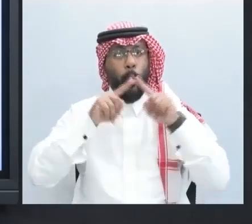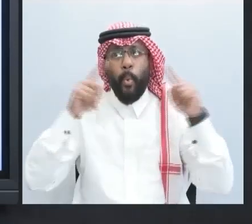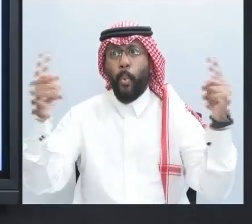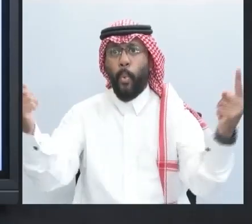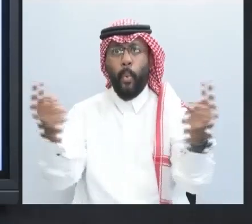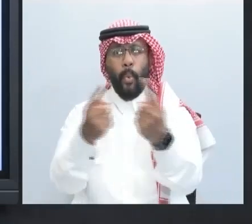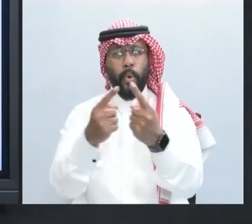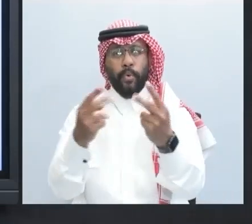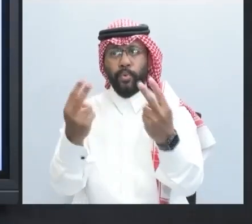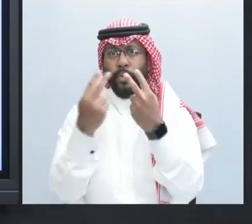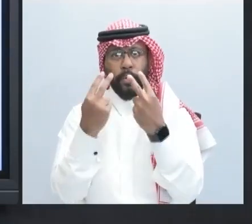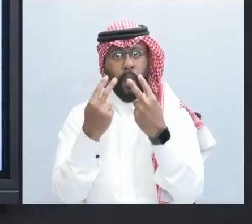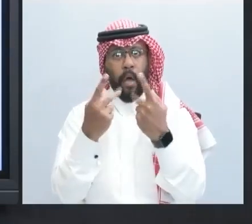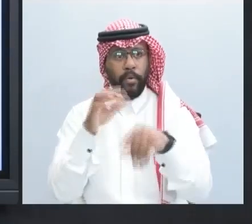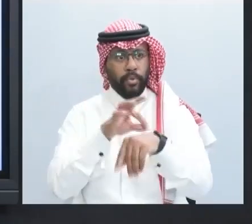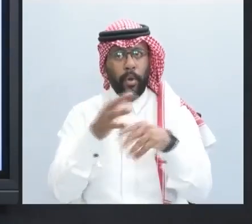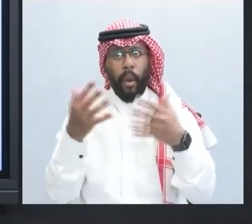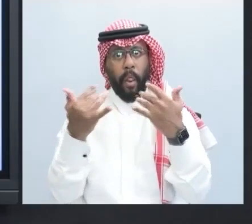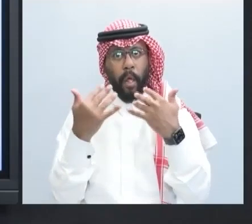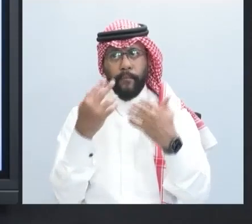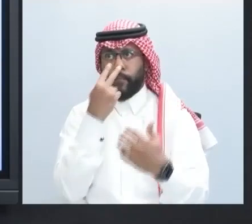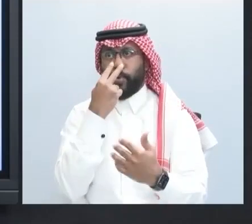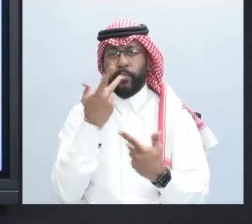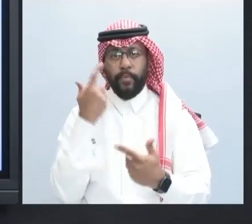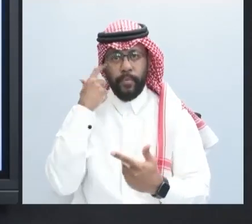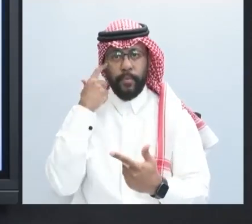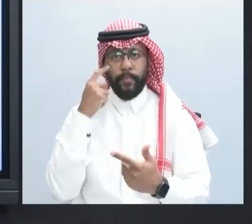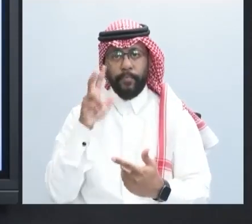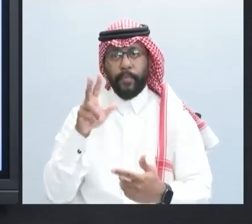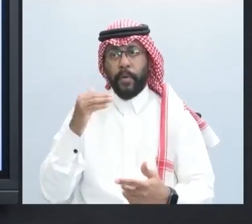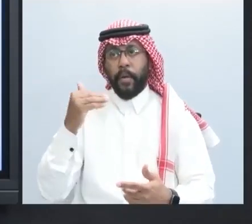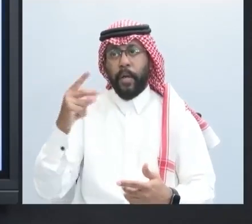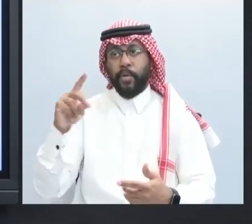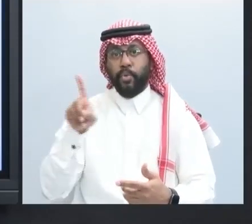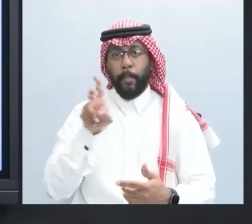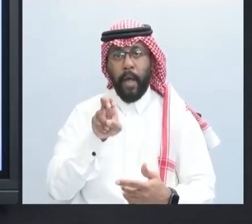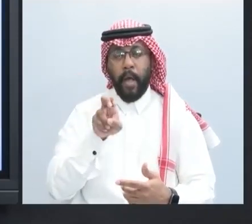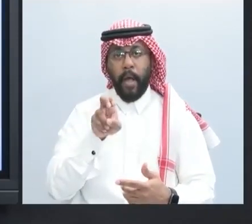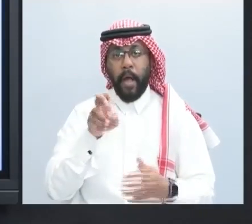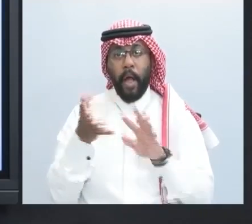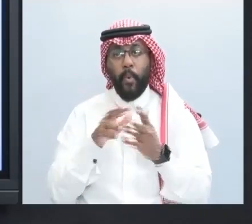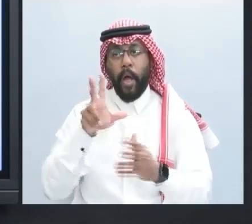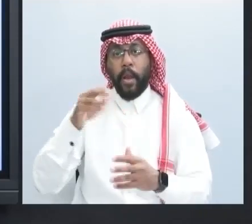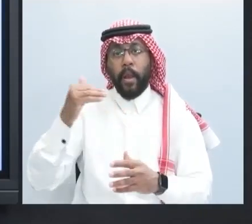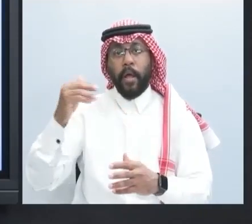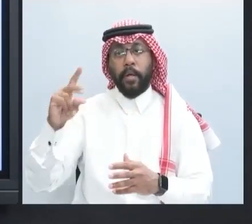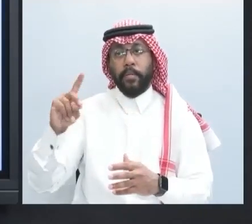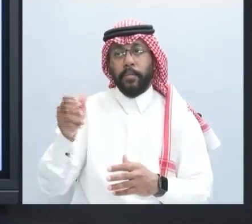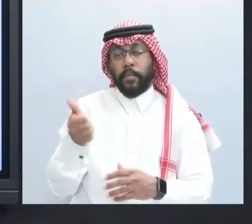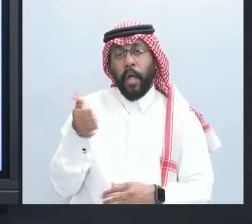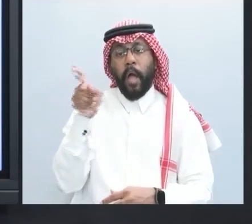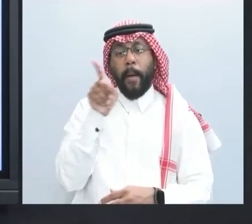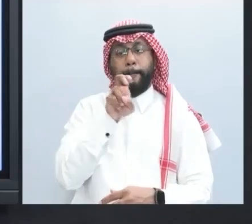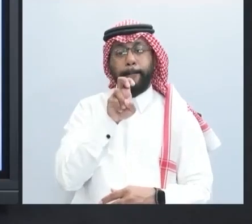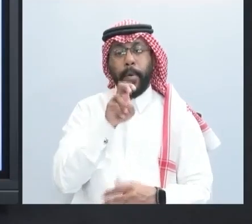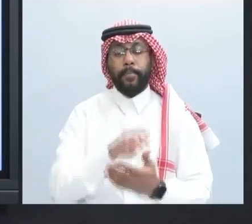المستمعين بحضور جمهور من المستمعين وهو الحديث هنا مصطلح الخطبه او الخطابه استخدام مصطلح الخطبه او الخطابه للدلاله على